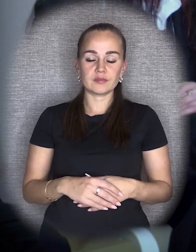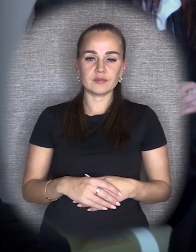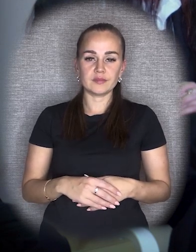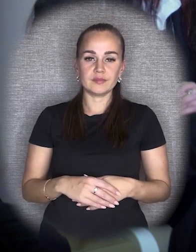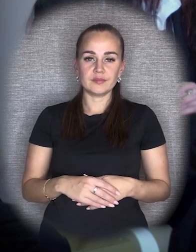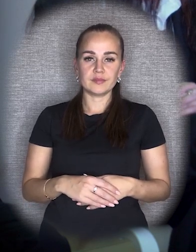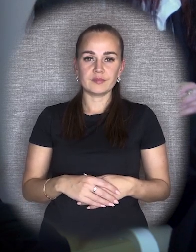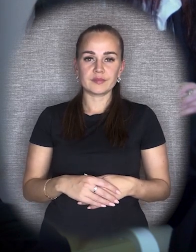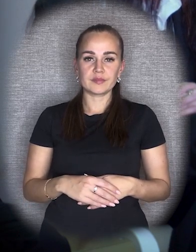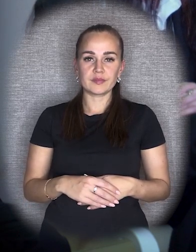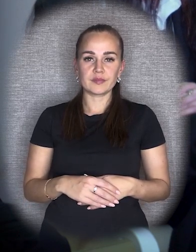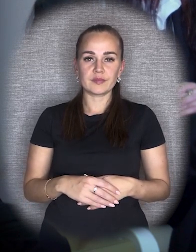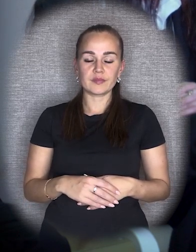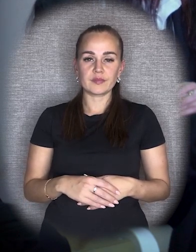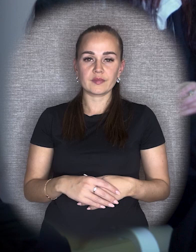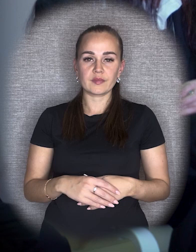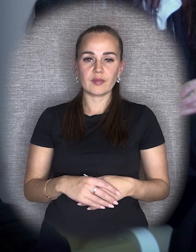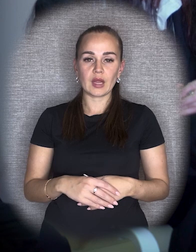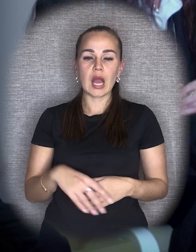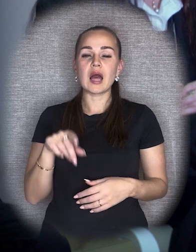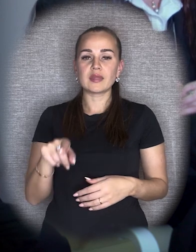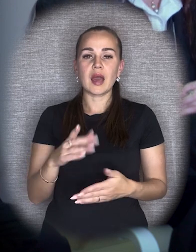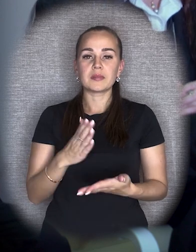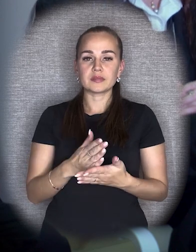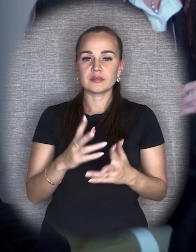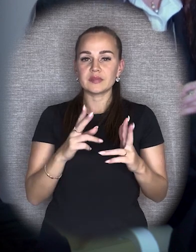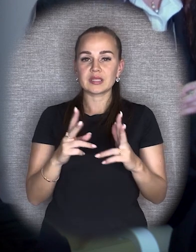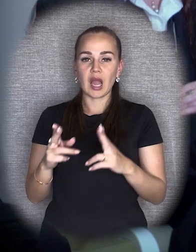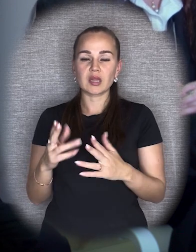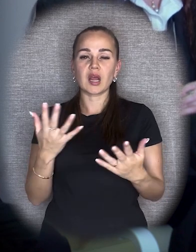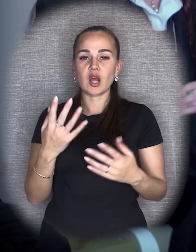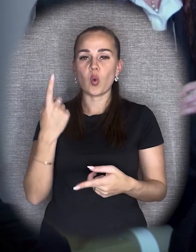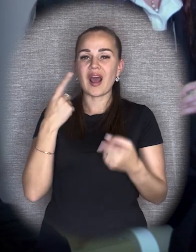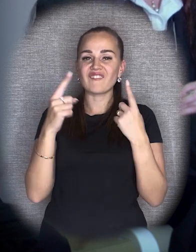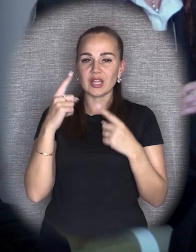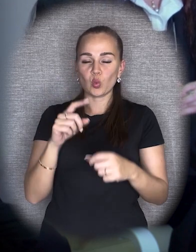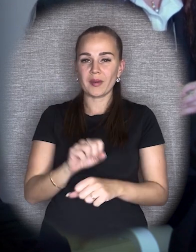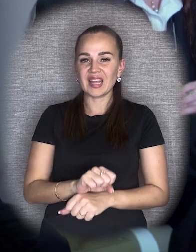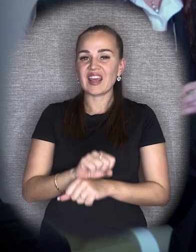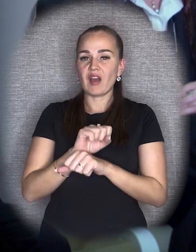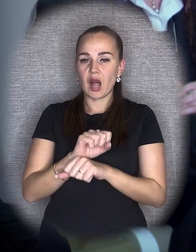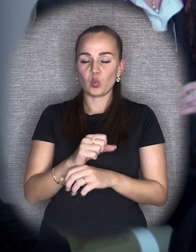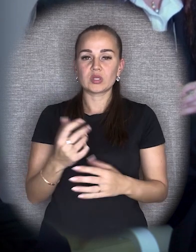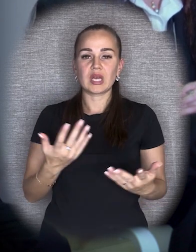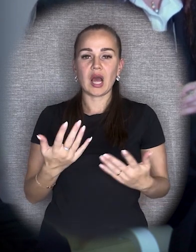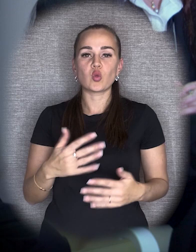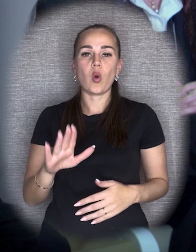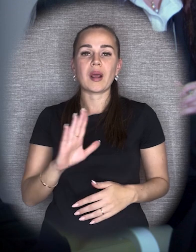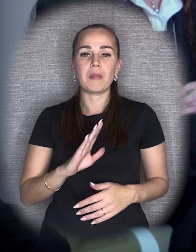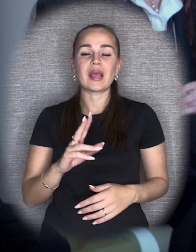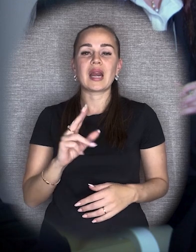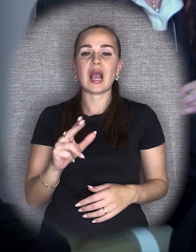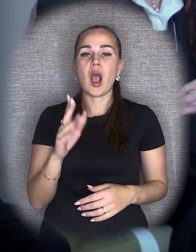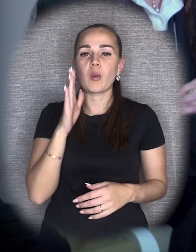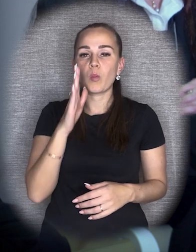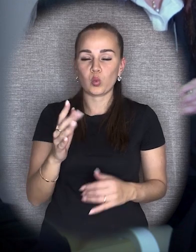бы там есть те кадры, которые он, выдуманные кадры революции, которые стали для нас как будто документальными. Вот в чем